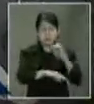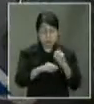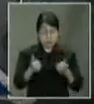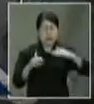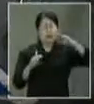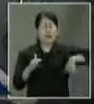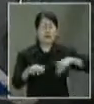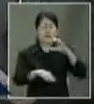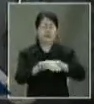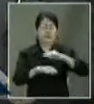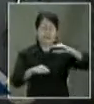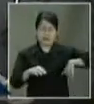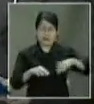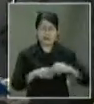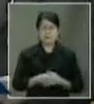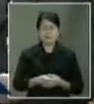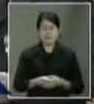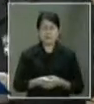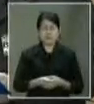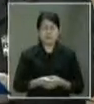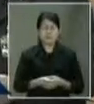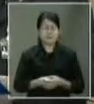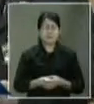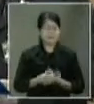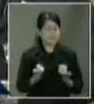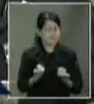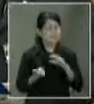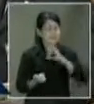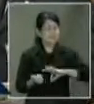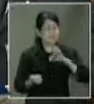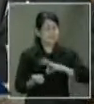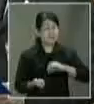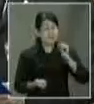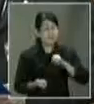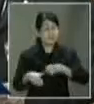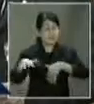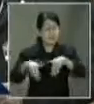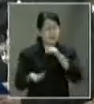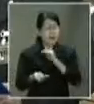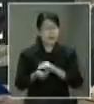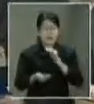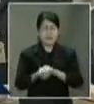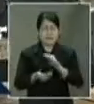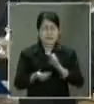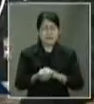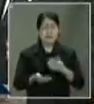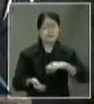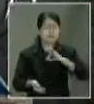ลังนี่ครับมันคับแค้นทางจิตใจยากไร้ทางวัตถุ